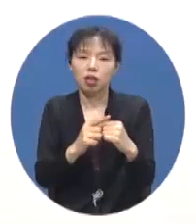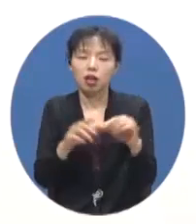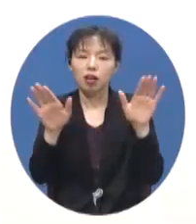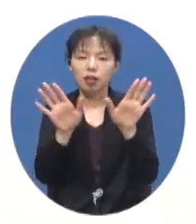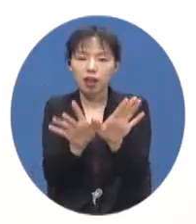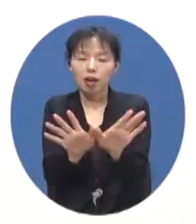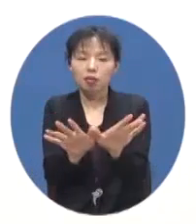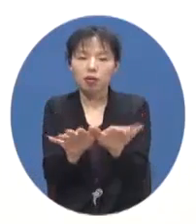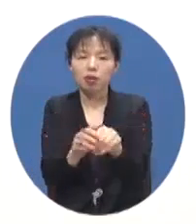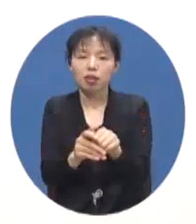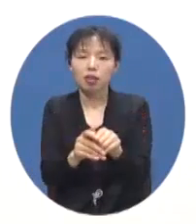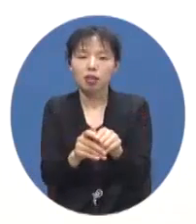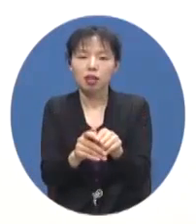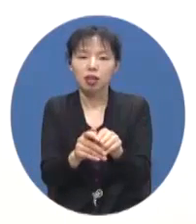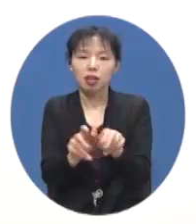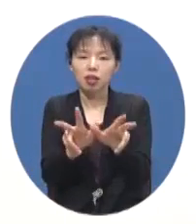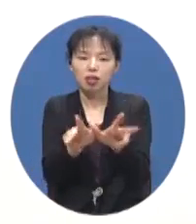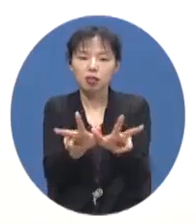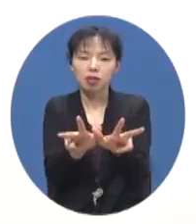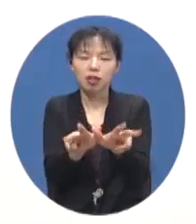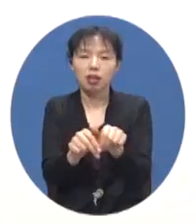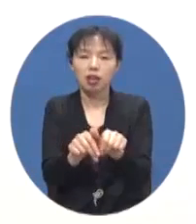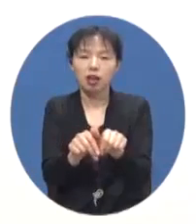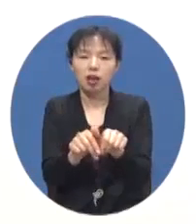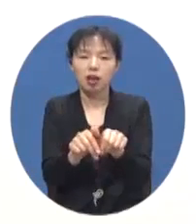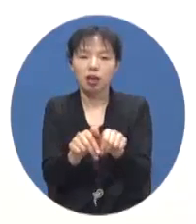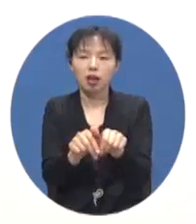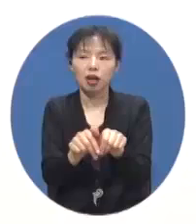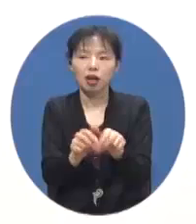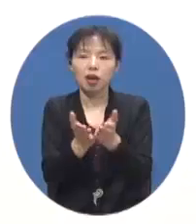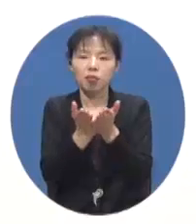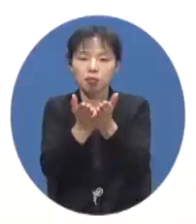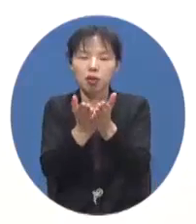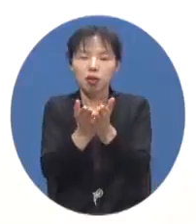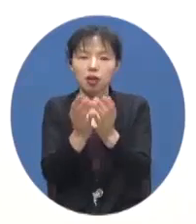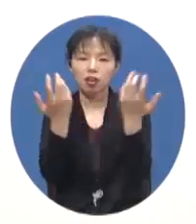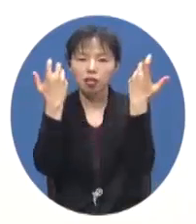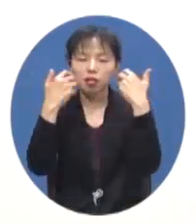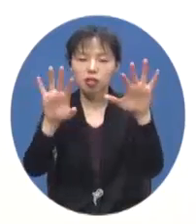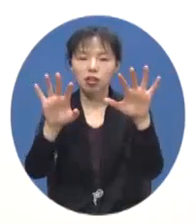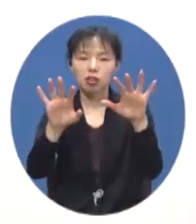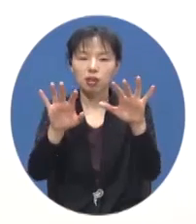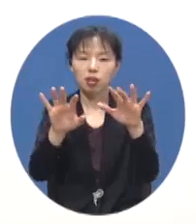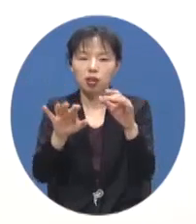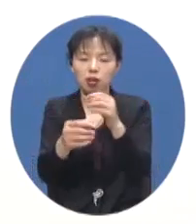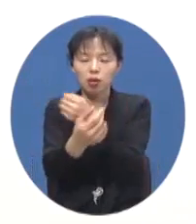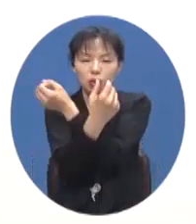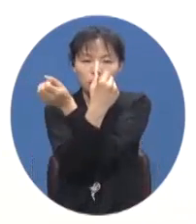나비, 잠자리, 뱀, 사자, 코끼리.